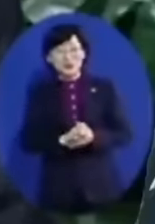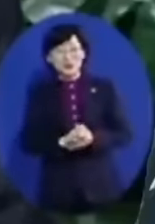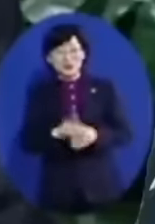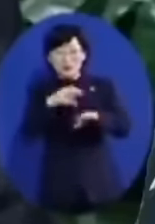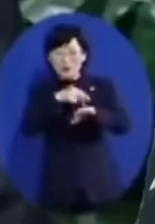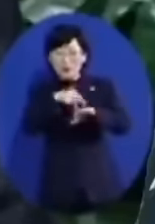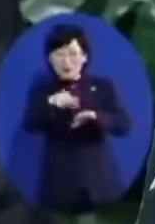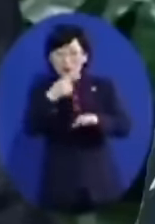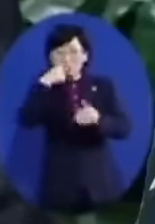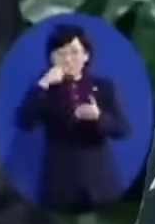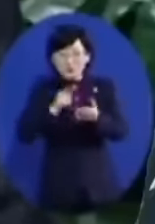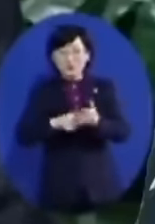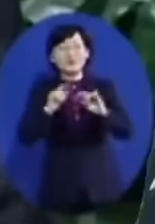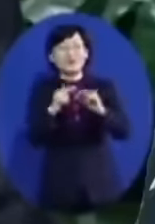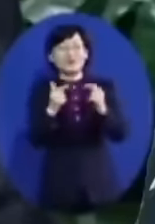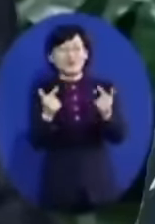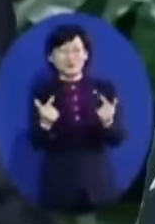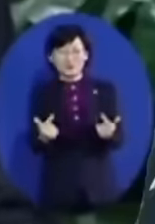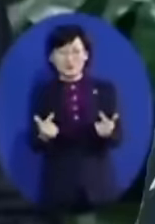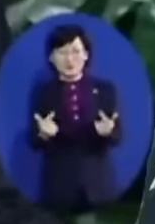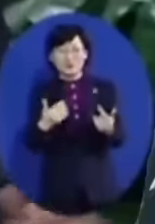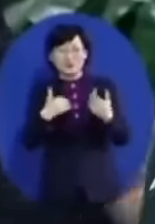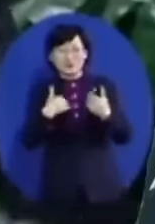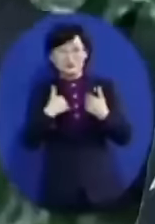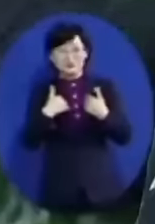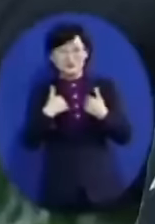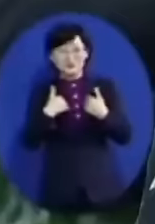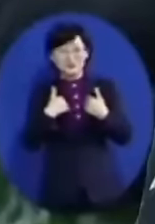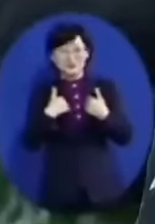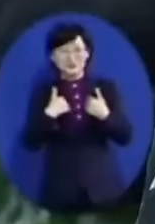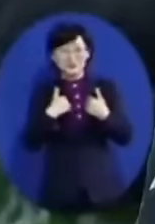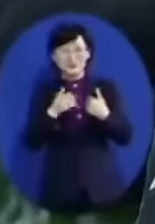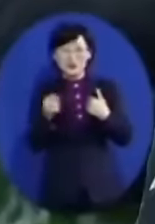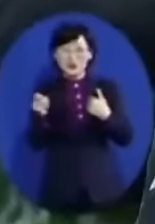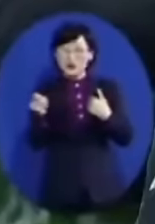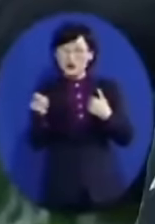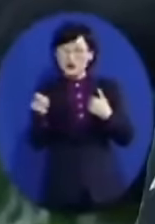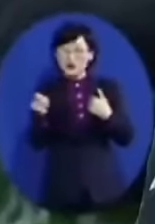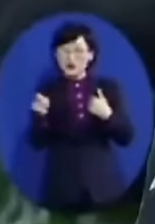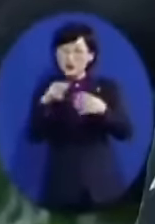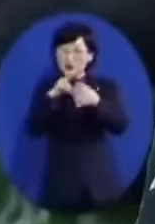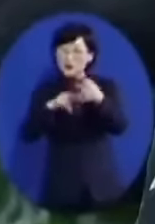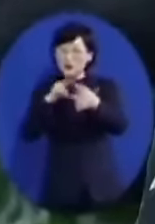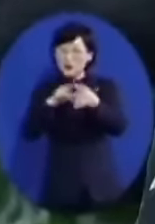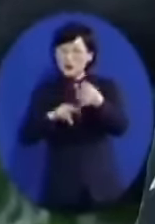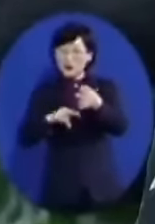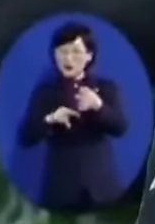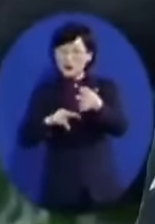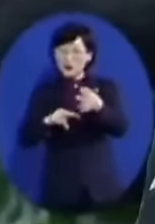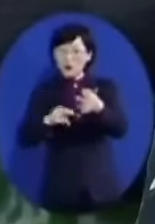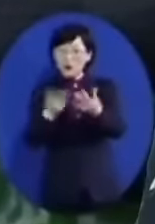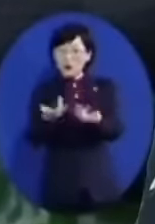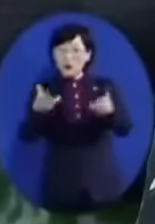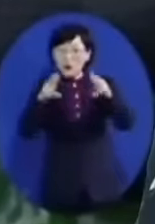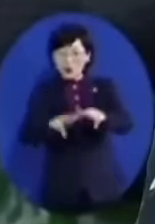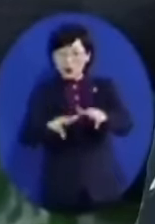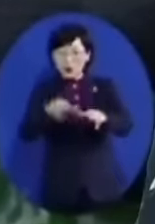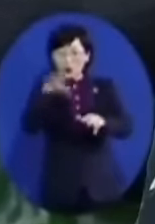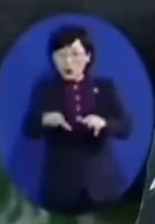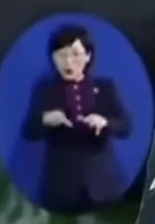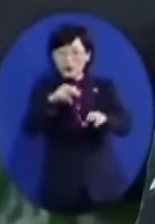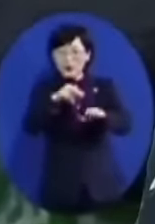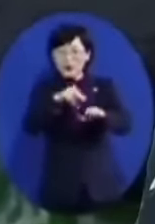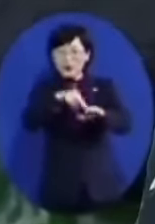걷기가 그렇게 쉽지 않아요. 저는 요 여의도 끝 고궁에 내려가지고서